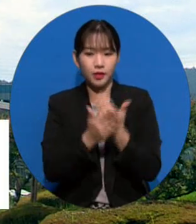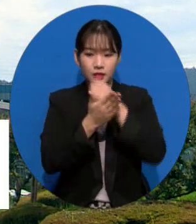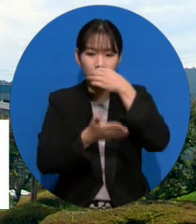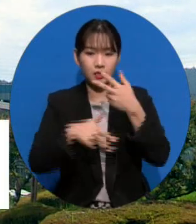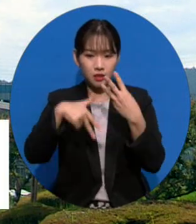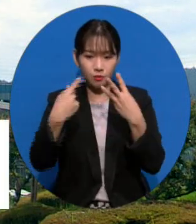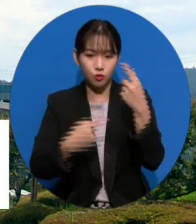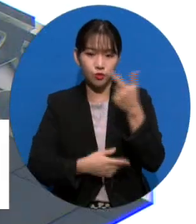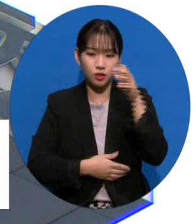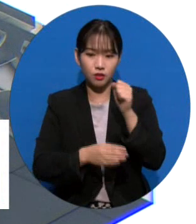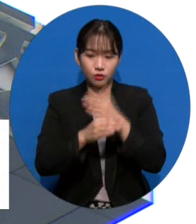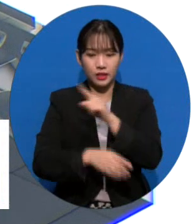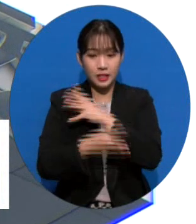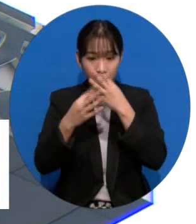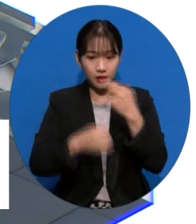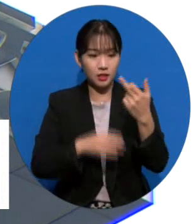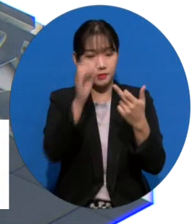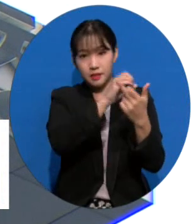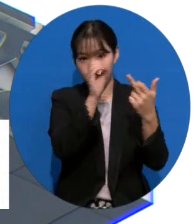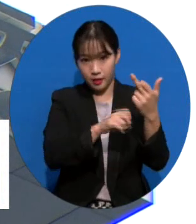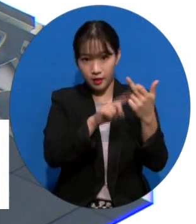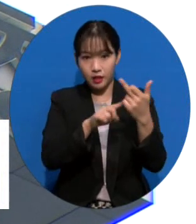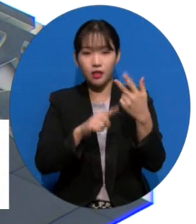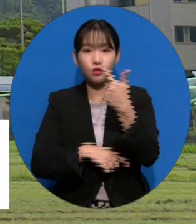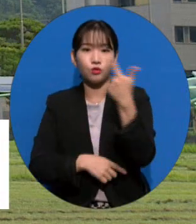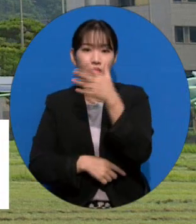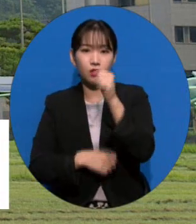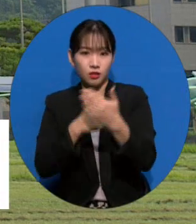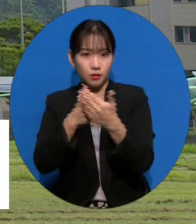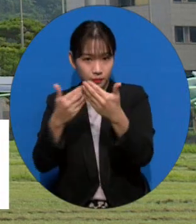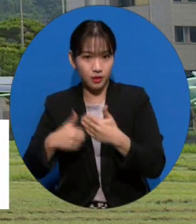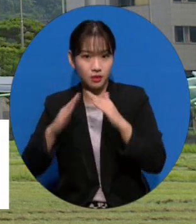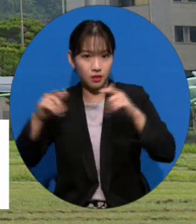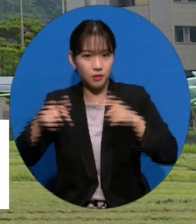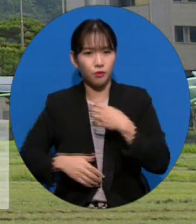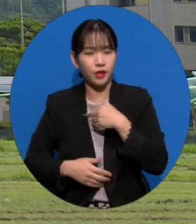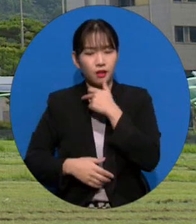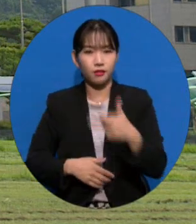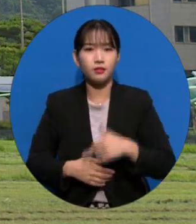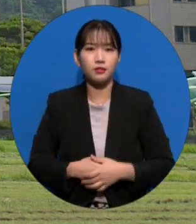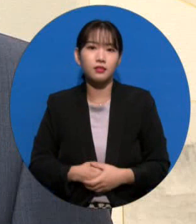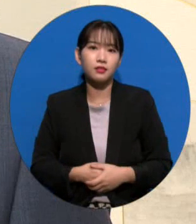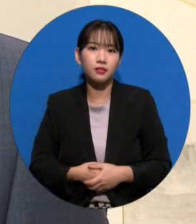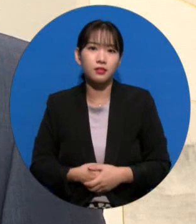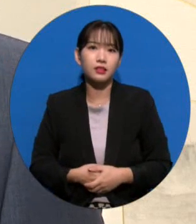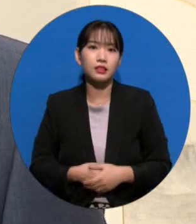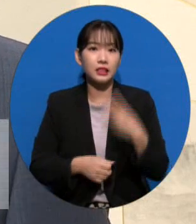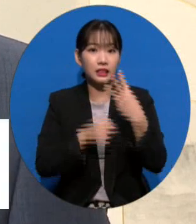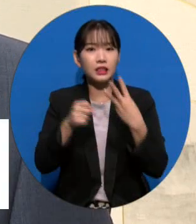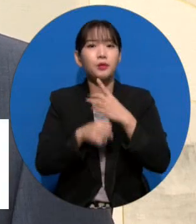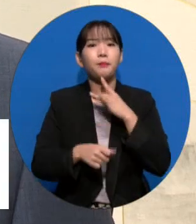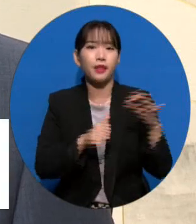3조 6천억 원 가운데 가장 많은 17%, 6천억 원을 지원받아온 전남의 위기감이 컸습니다.